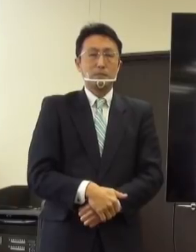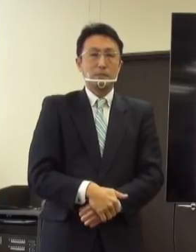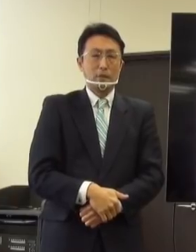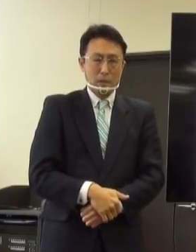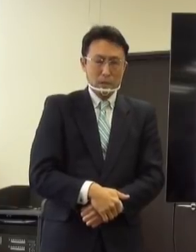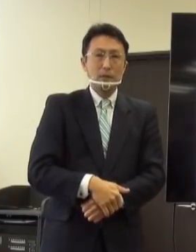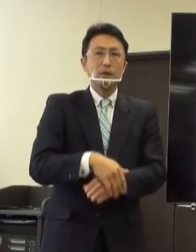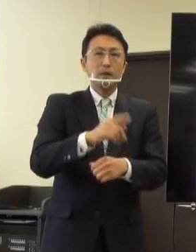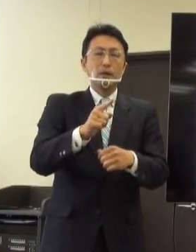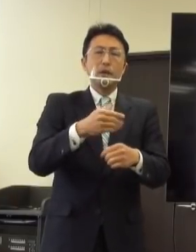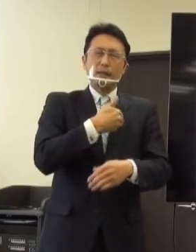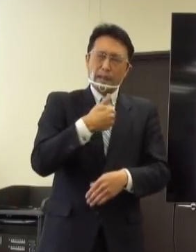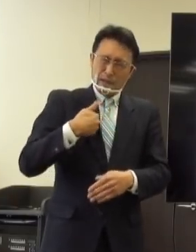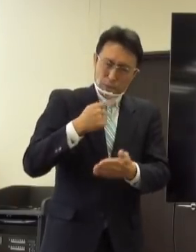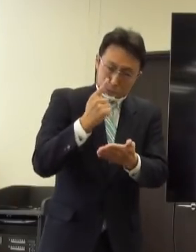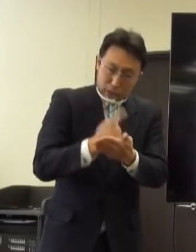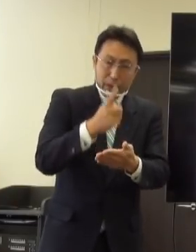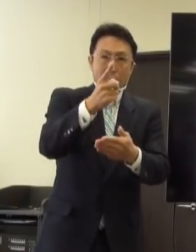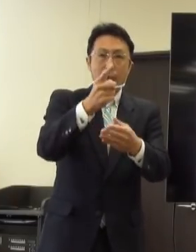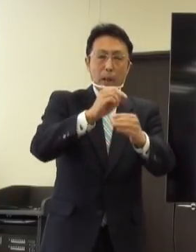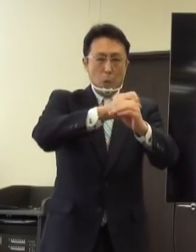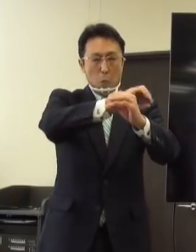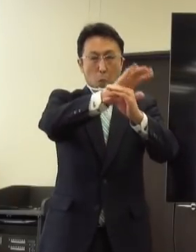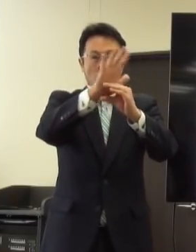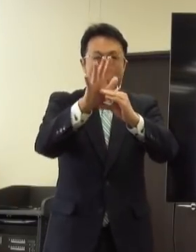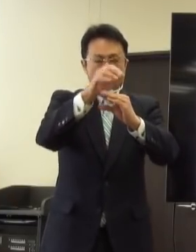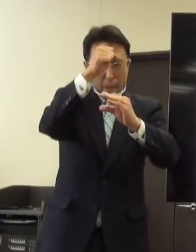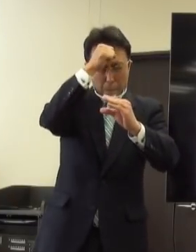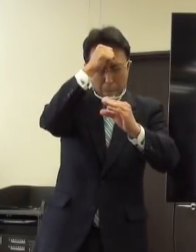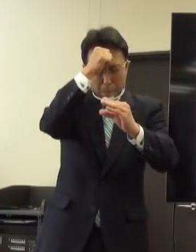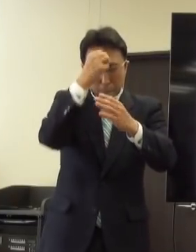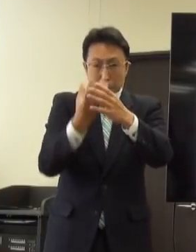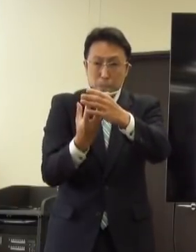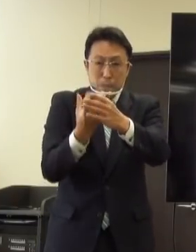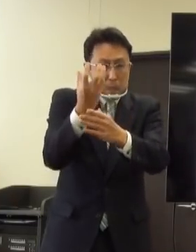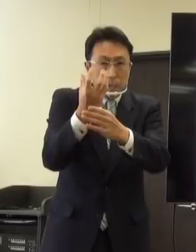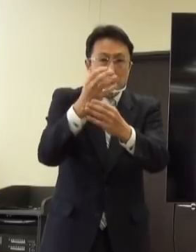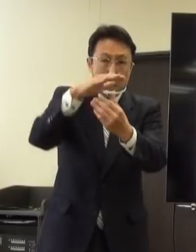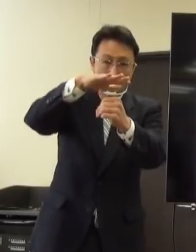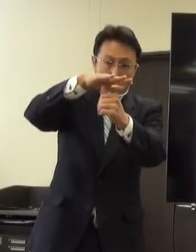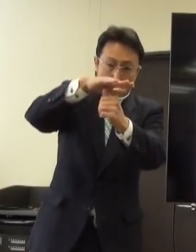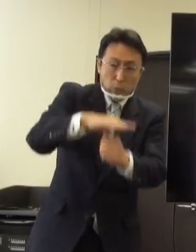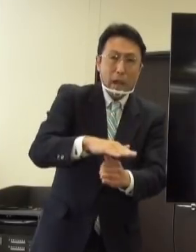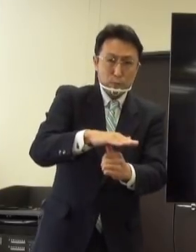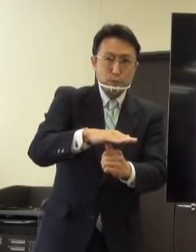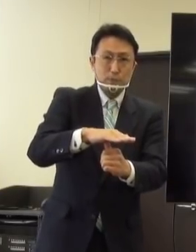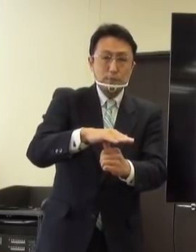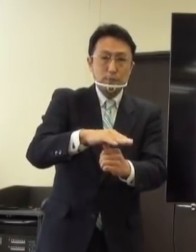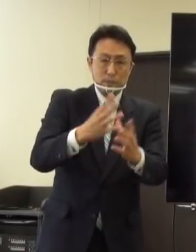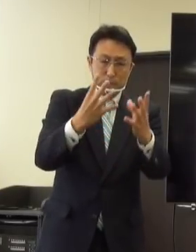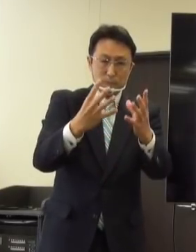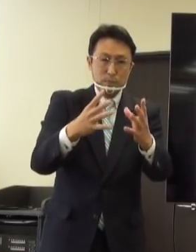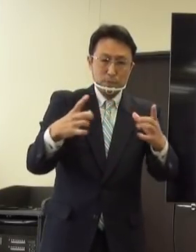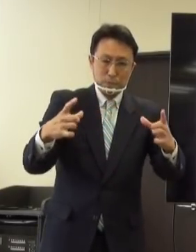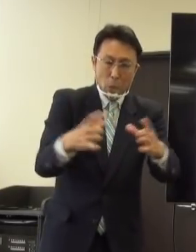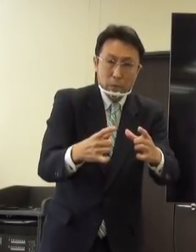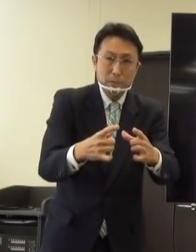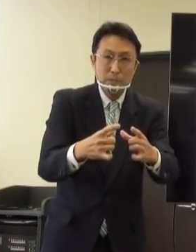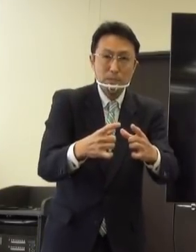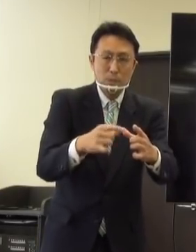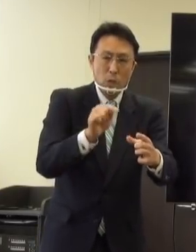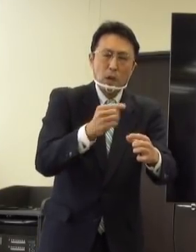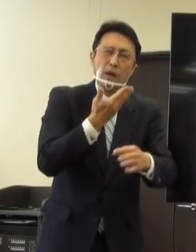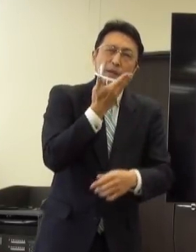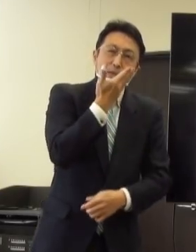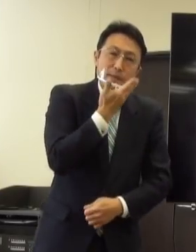病気の方を出さない、あるいは新型コロナの感染者を出さないというのが極めてこの医療を守るためにも重要になっておりますので